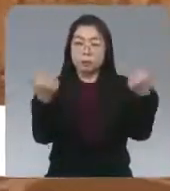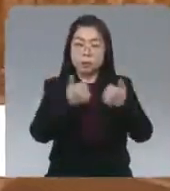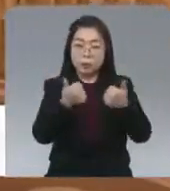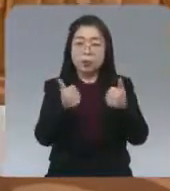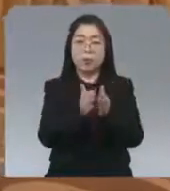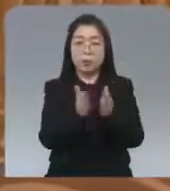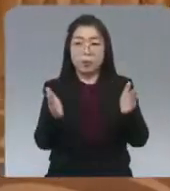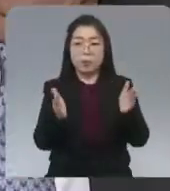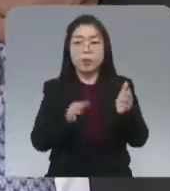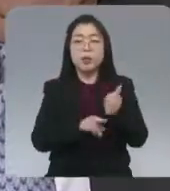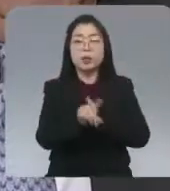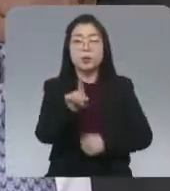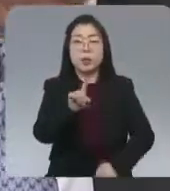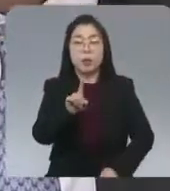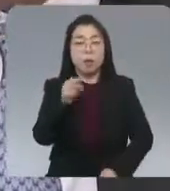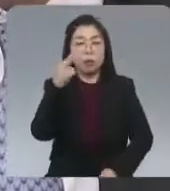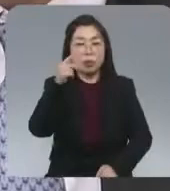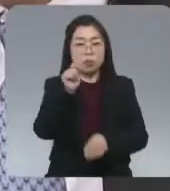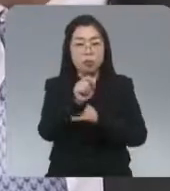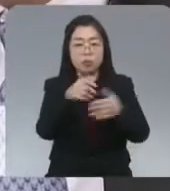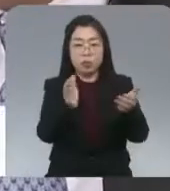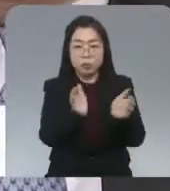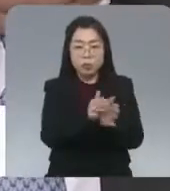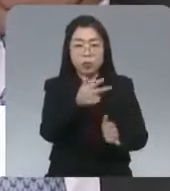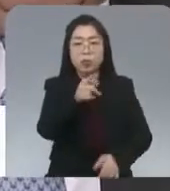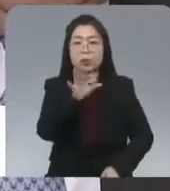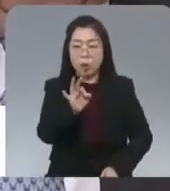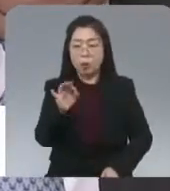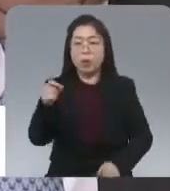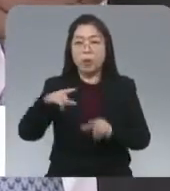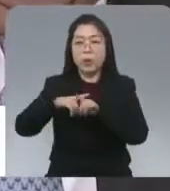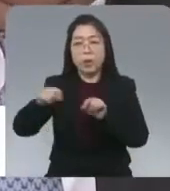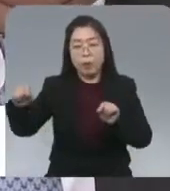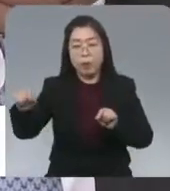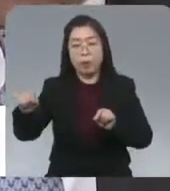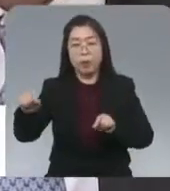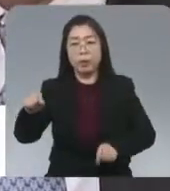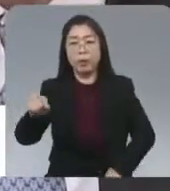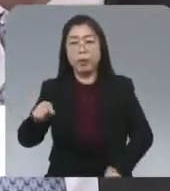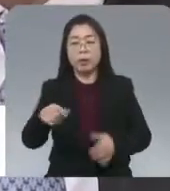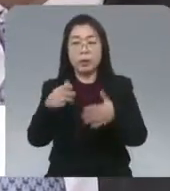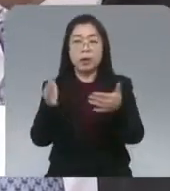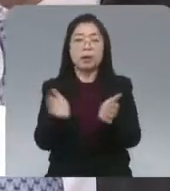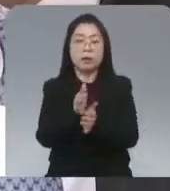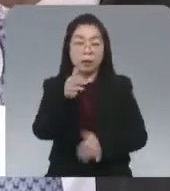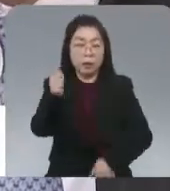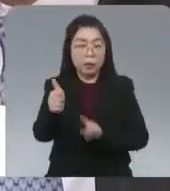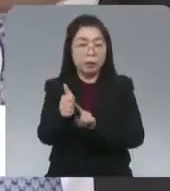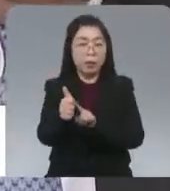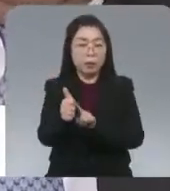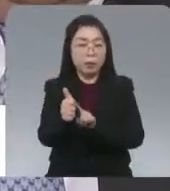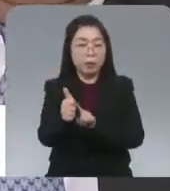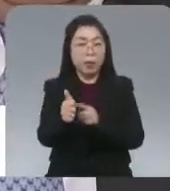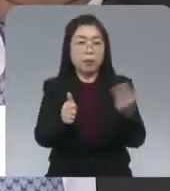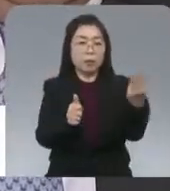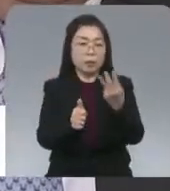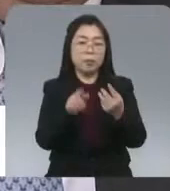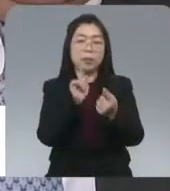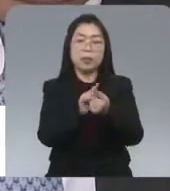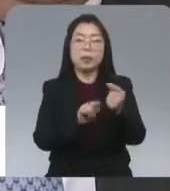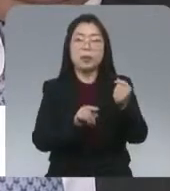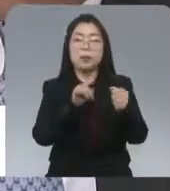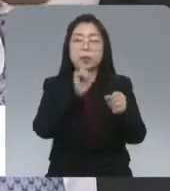Nhật đã nhất trí nhóm họp trực tiếp tại Hawaii Mỹ vào ngày 12 tháng 2 tới bộ Ngoại giao mỹ cho biết ngoài trưởng Anthony perkins